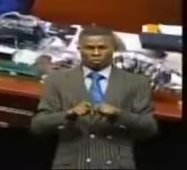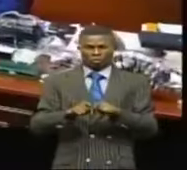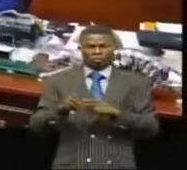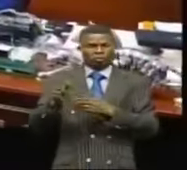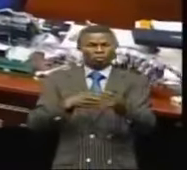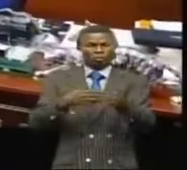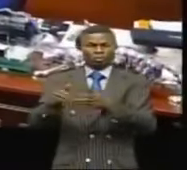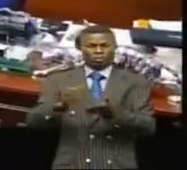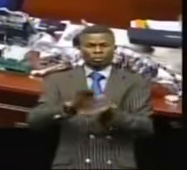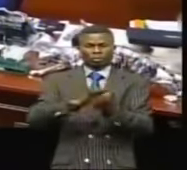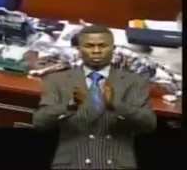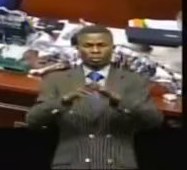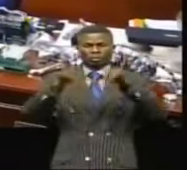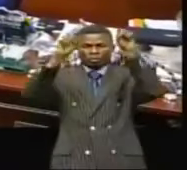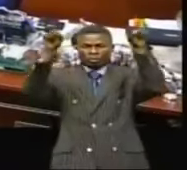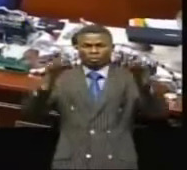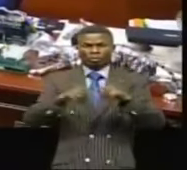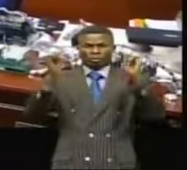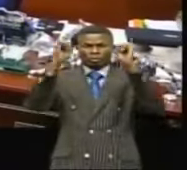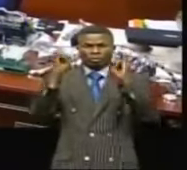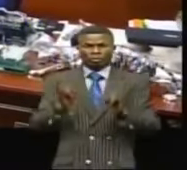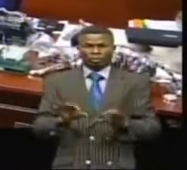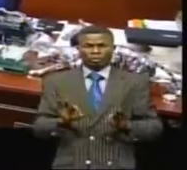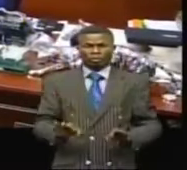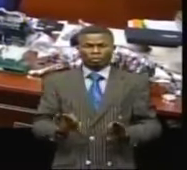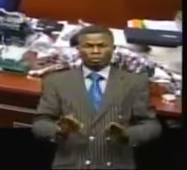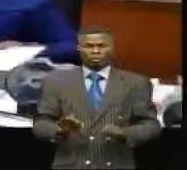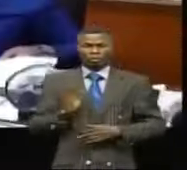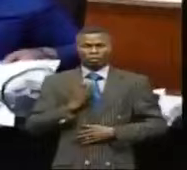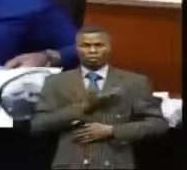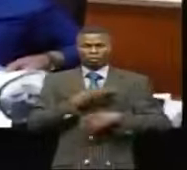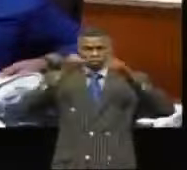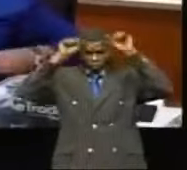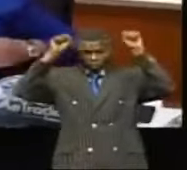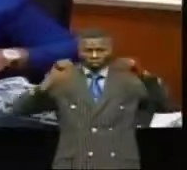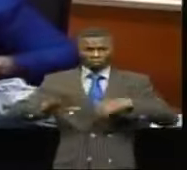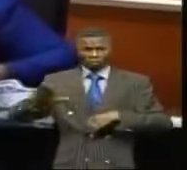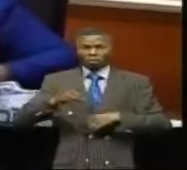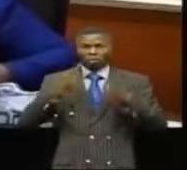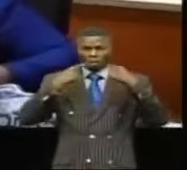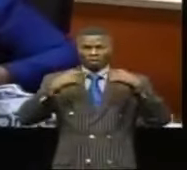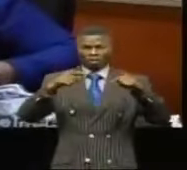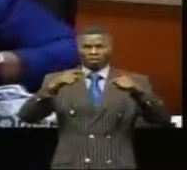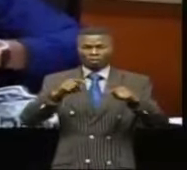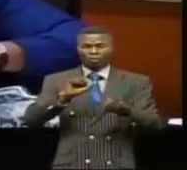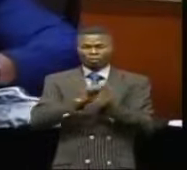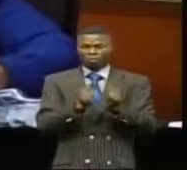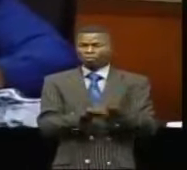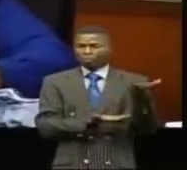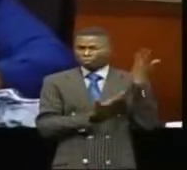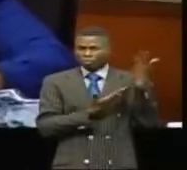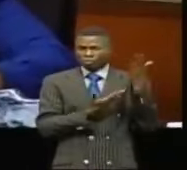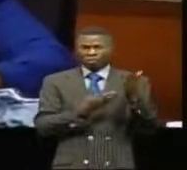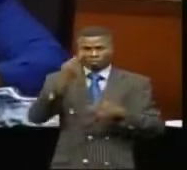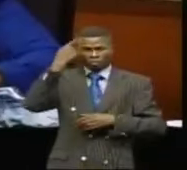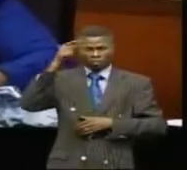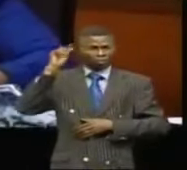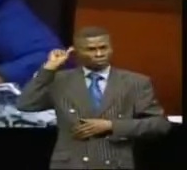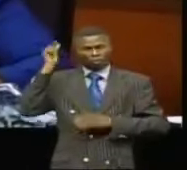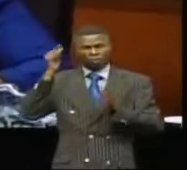à la télévision numérique terrestre. Le président de la République a rappelé la nécessité pour le gouvernement